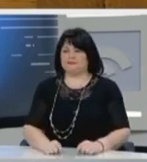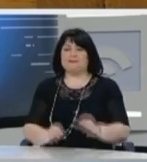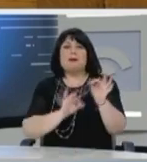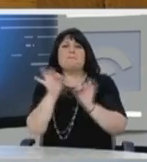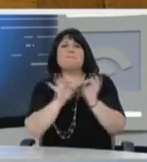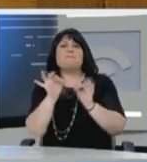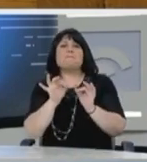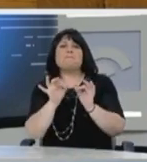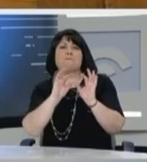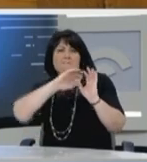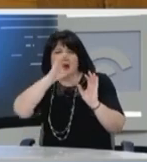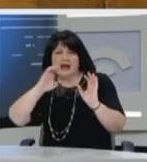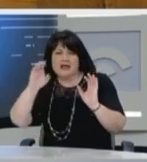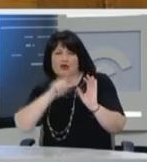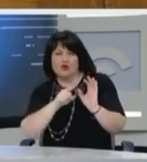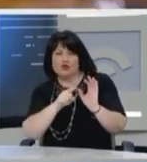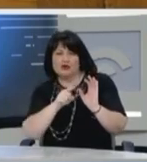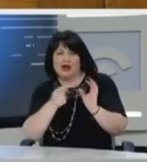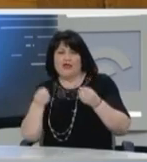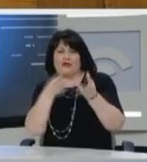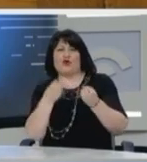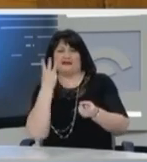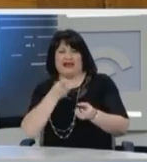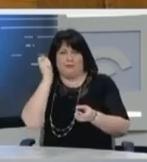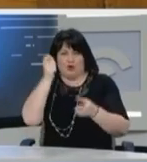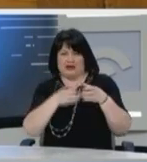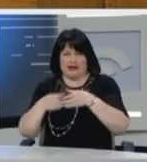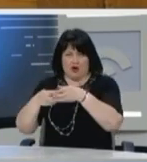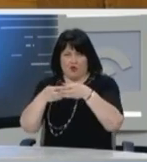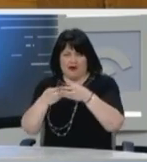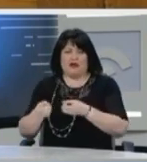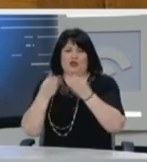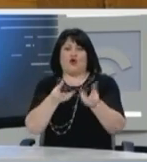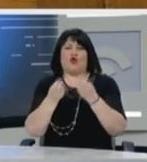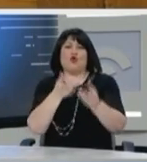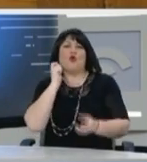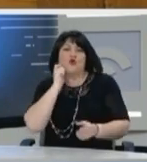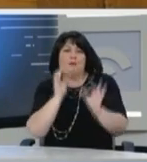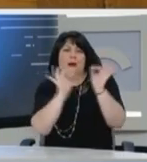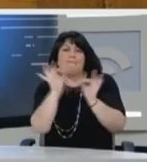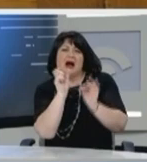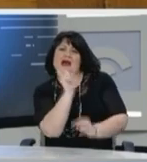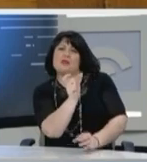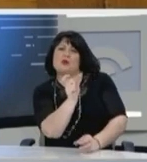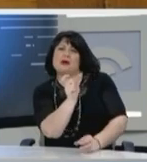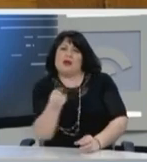βρέθηκε μπροστά σε τρία κόμματα που δίνανε το Μακεδονία. Ή λέω ψέματα.